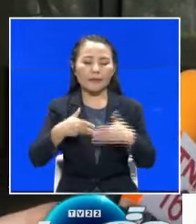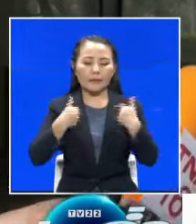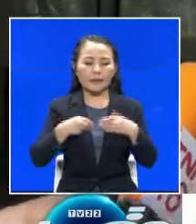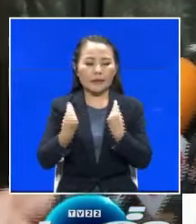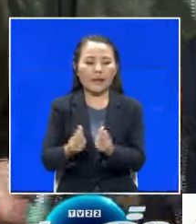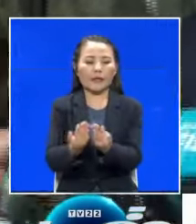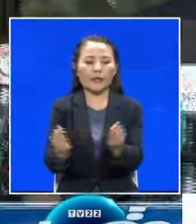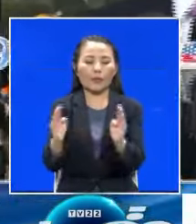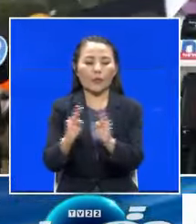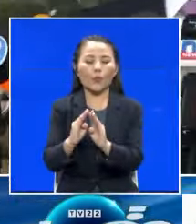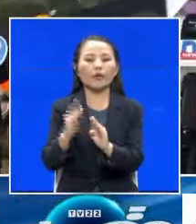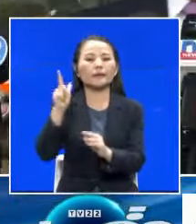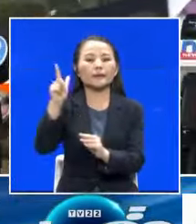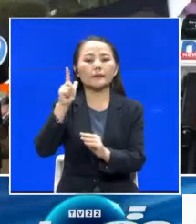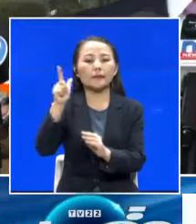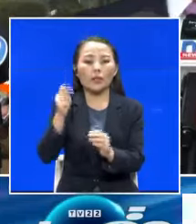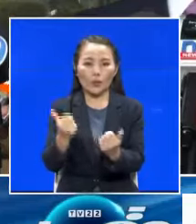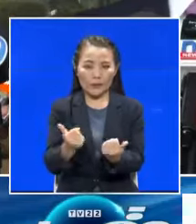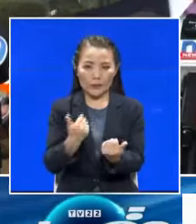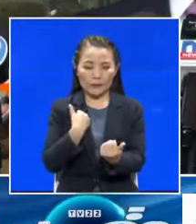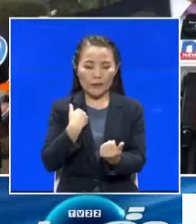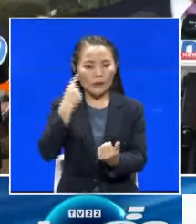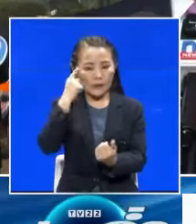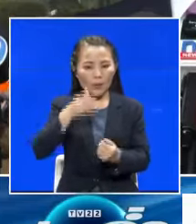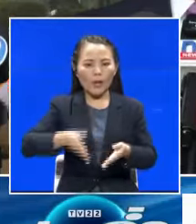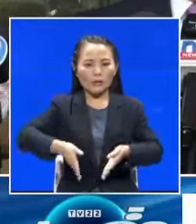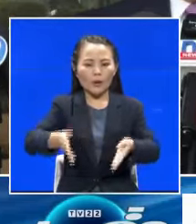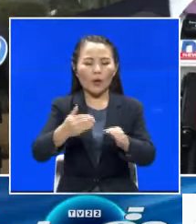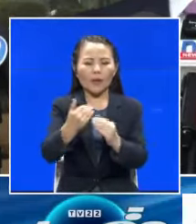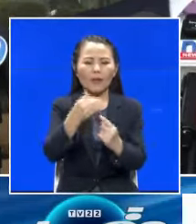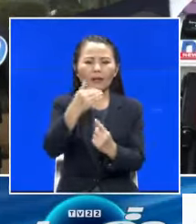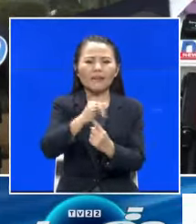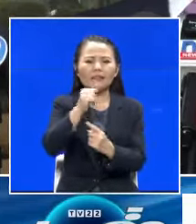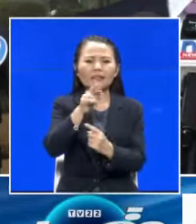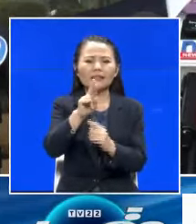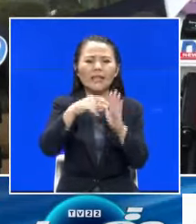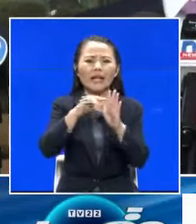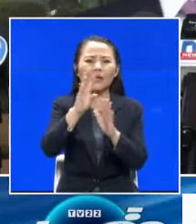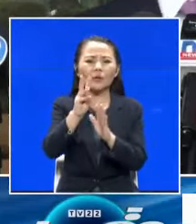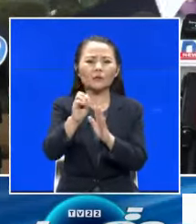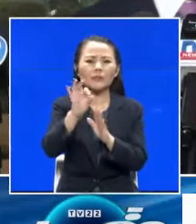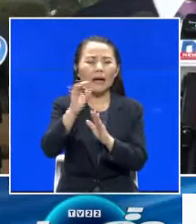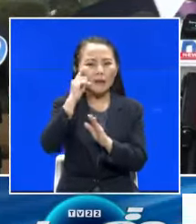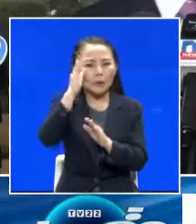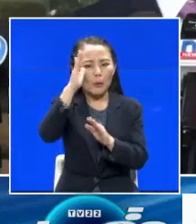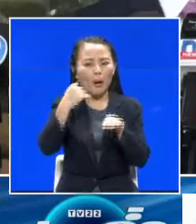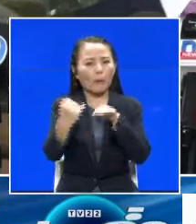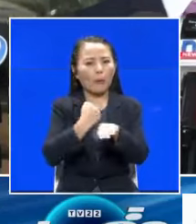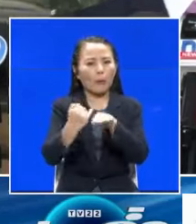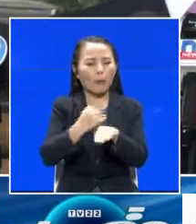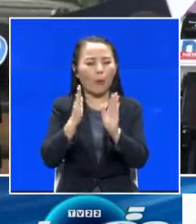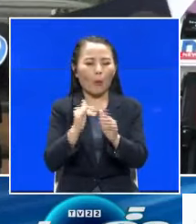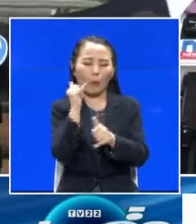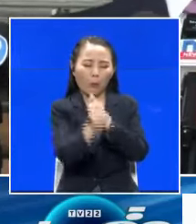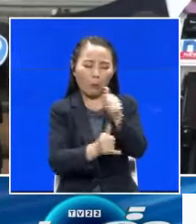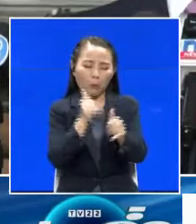ดีกับครอบครัวชินวัตรอีกครั้งและคิดว่าวันนี้ในซอยจรัญสนิทวง69คงจะกลับมาคึกคักอีกครั้งคงจะมีผู้คน